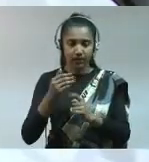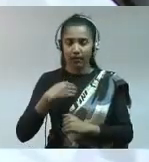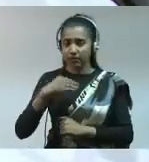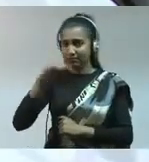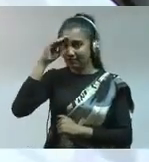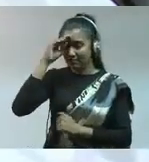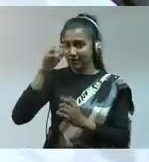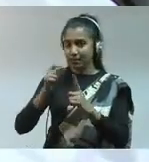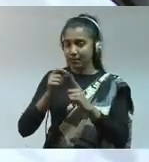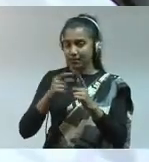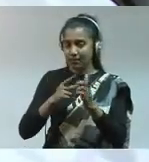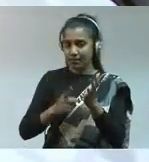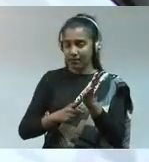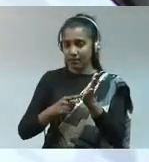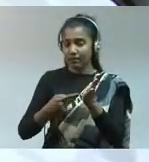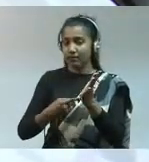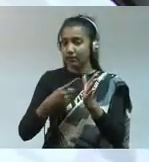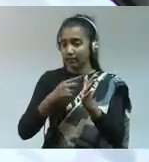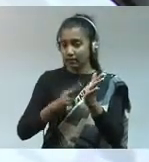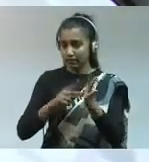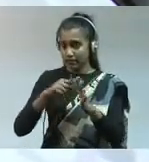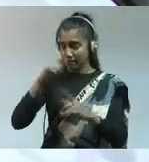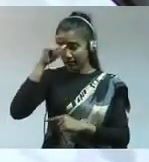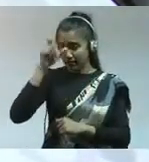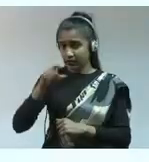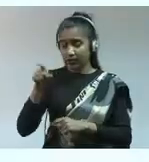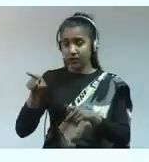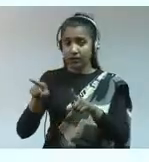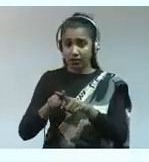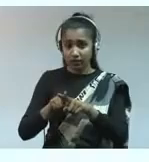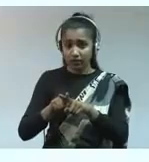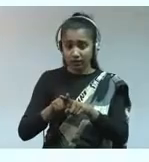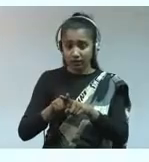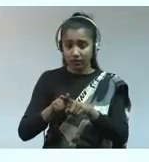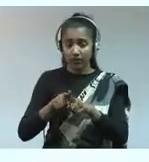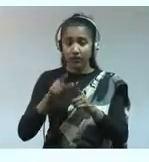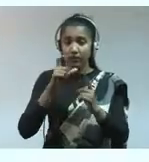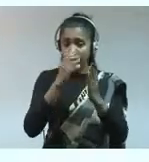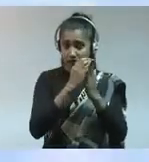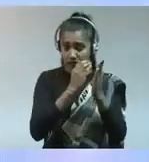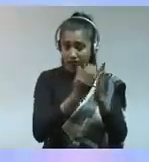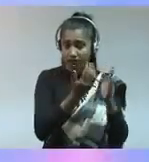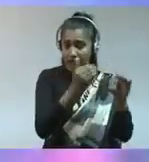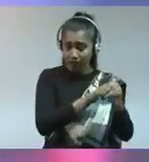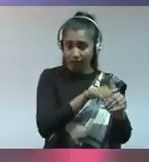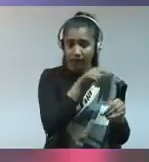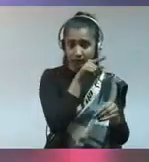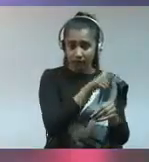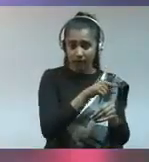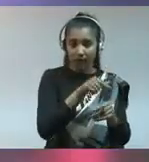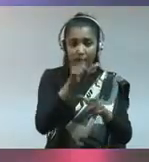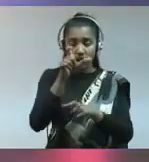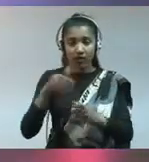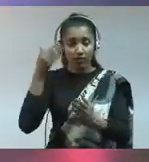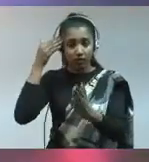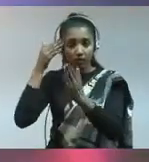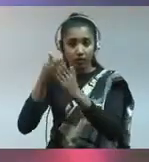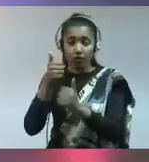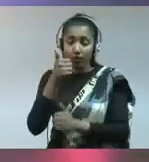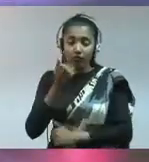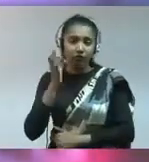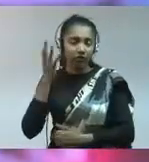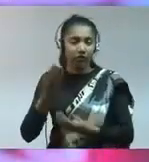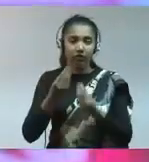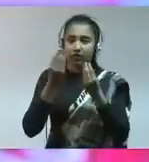නායකතුමා, විවස්ථා දායකය තුළ මහජන නියෝජනයට සැබෑ වටිනාකමක් ලබා දීමට කටයුතු